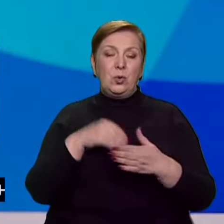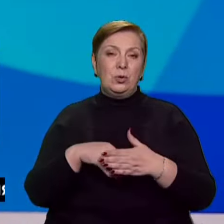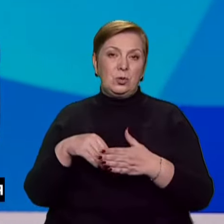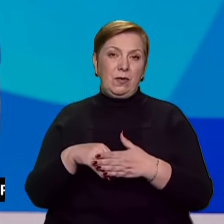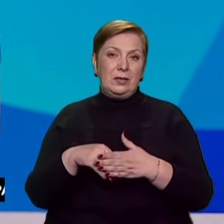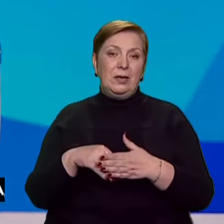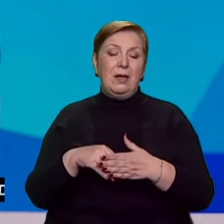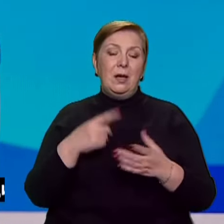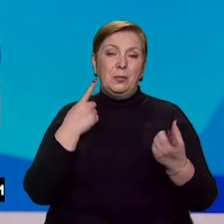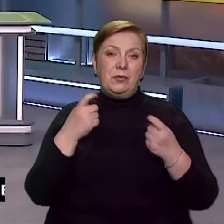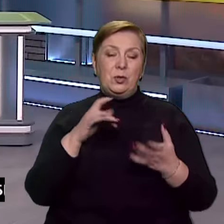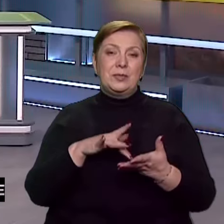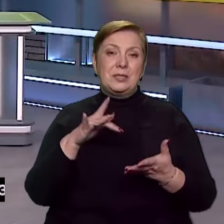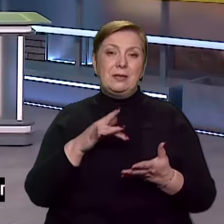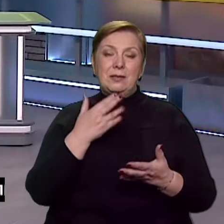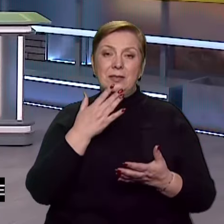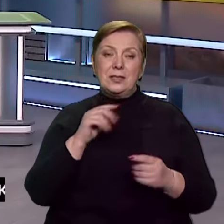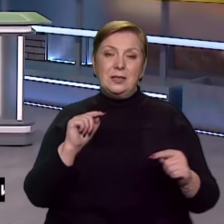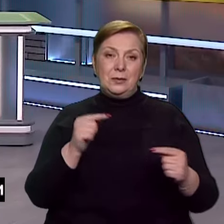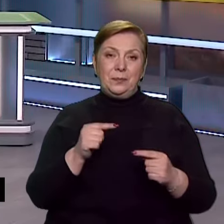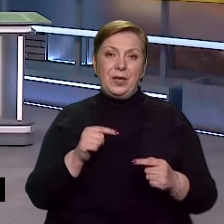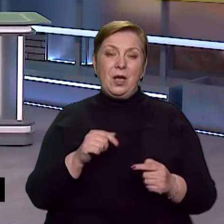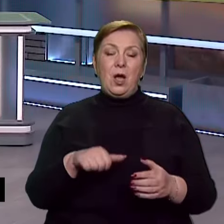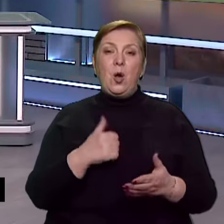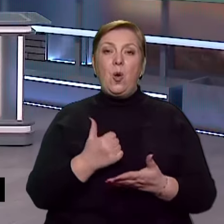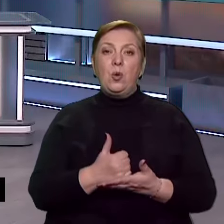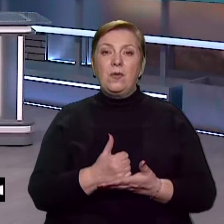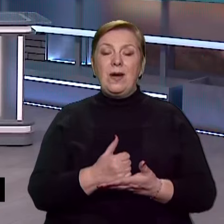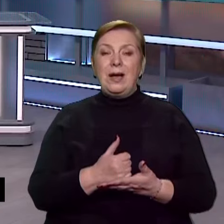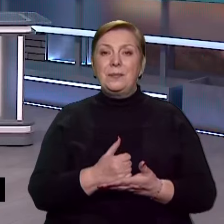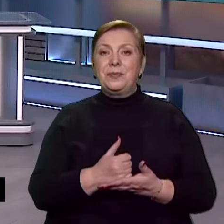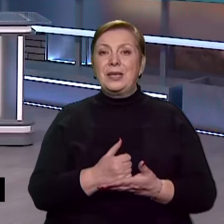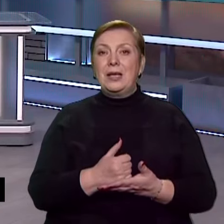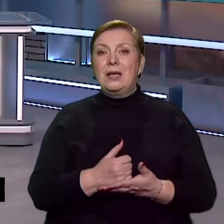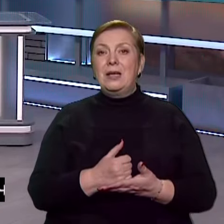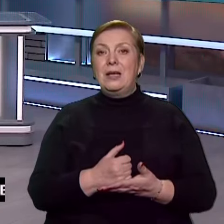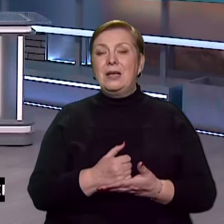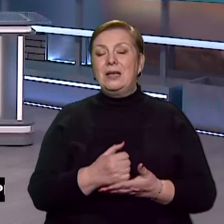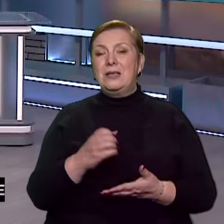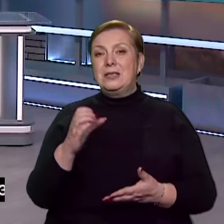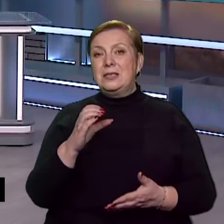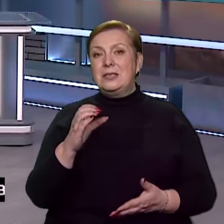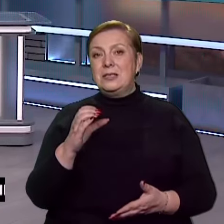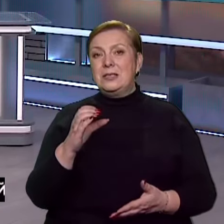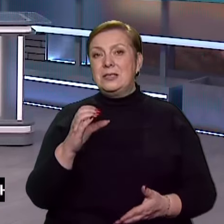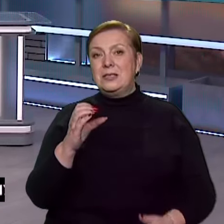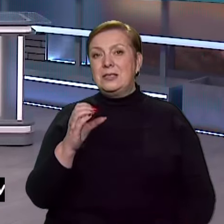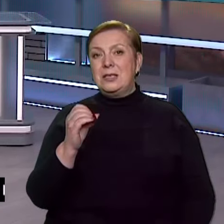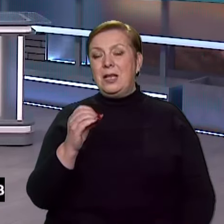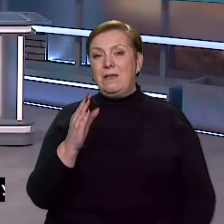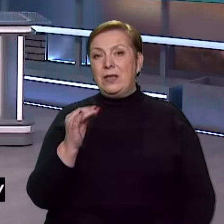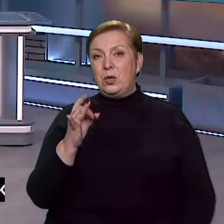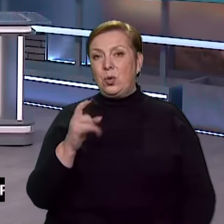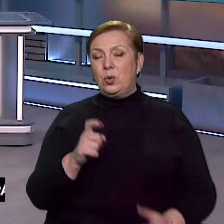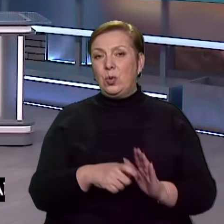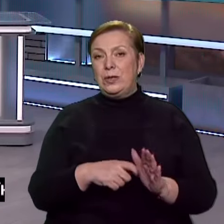національного спротиву. Долучаємо Романа Власенка, це голова Северодонецької районної військової адміністрації,